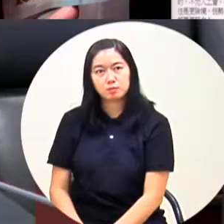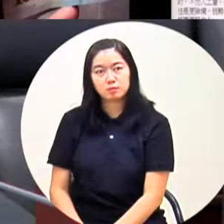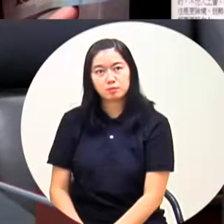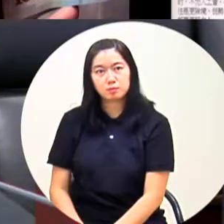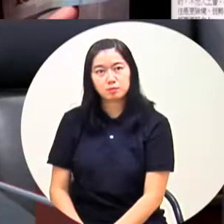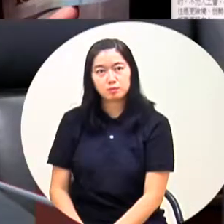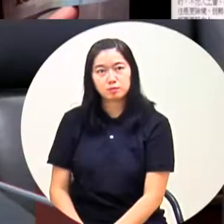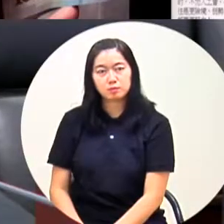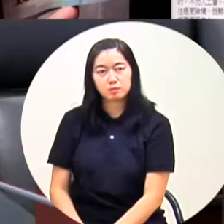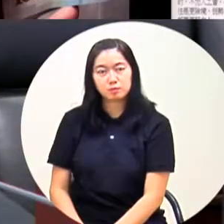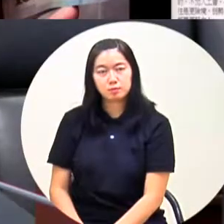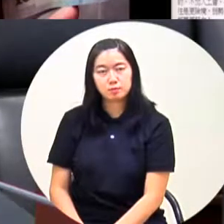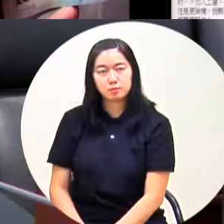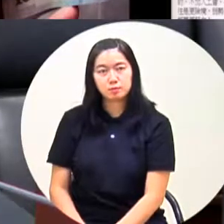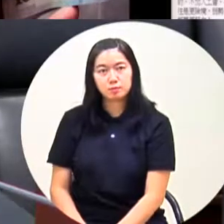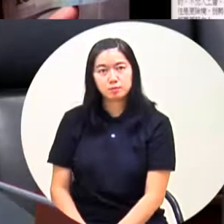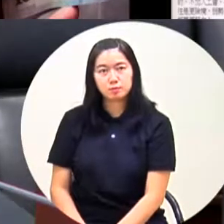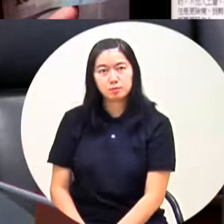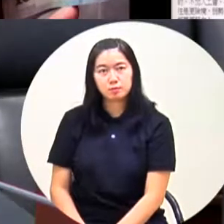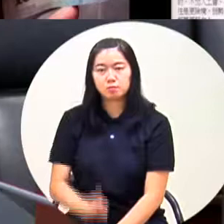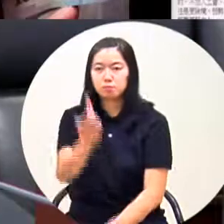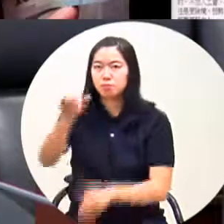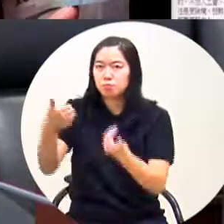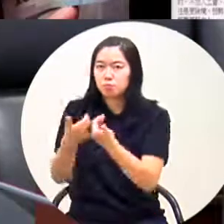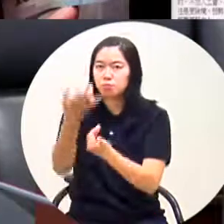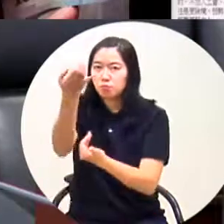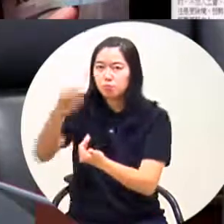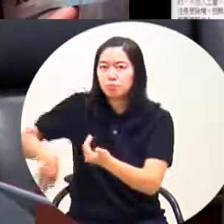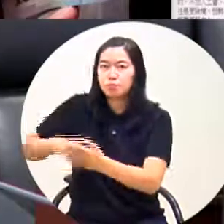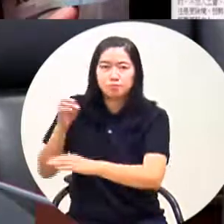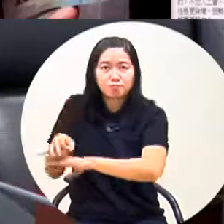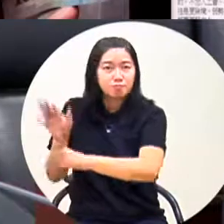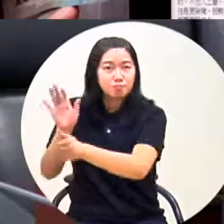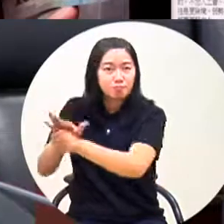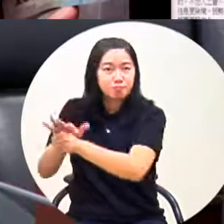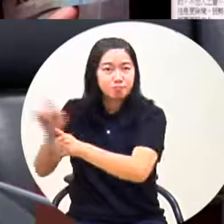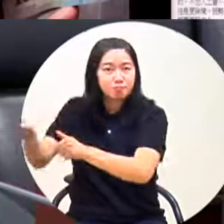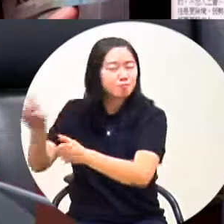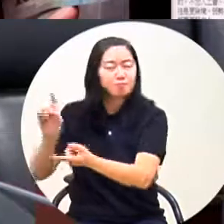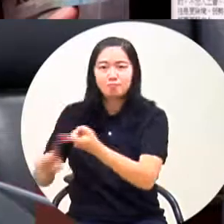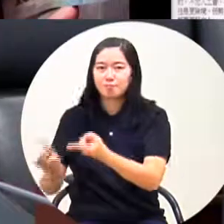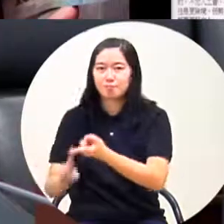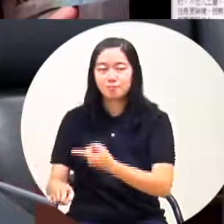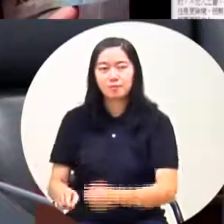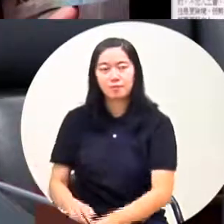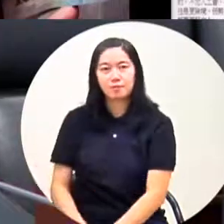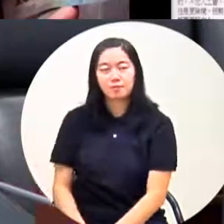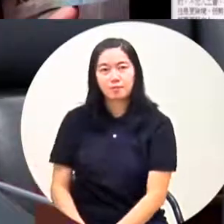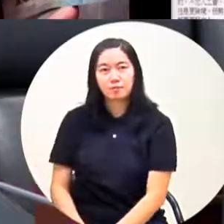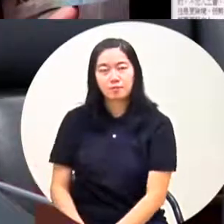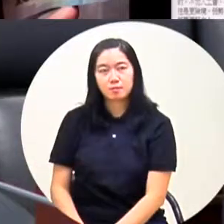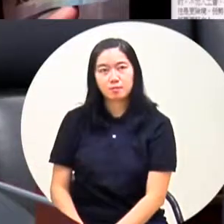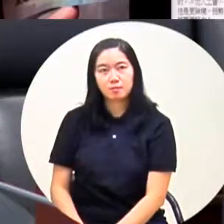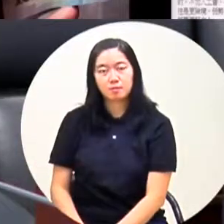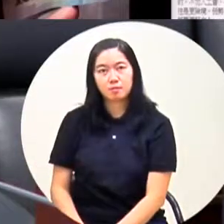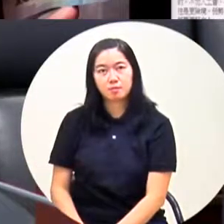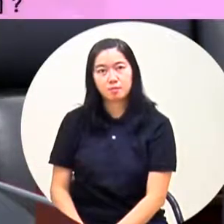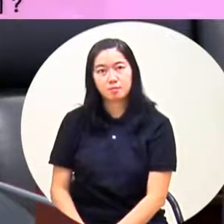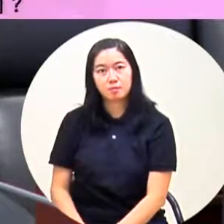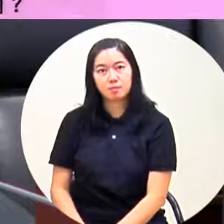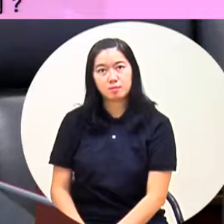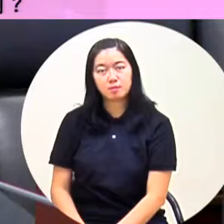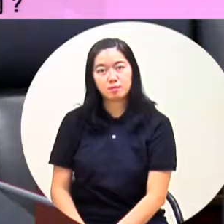就是而且赞助还是安乐哦，所以不是就说故事讲一个故事而